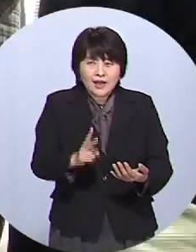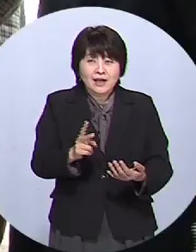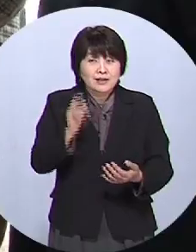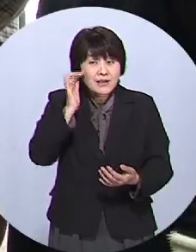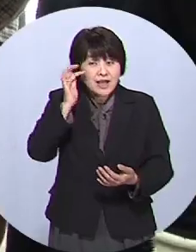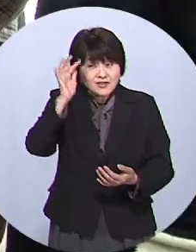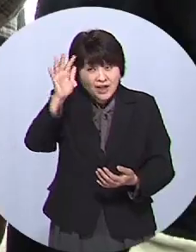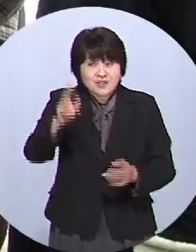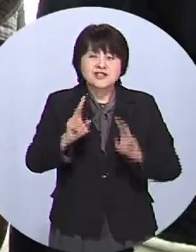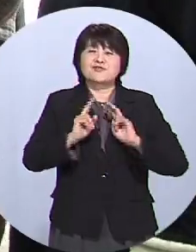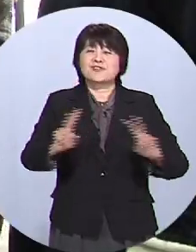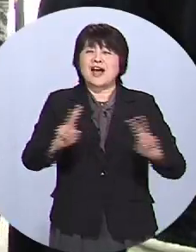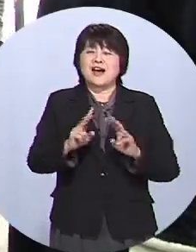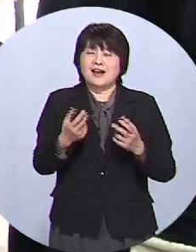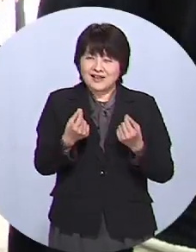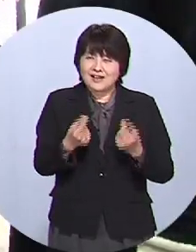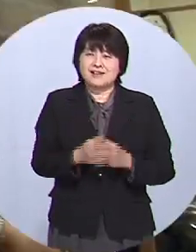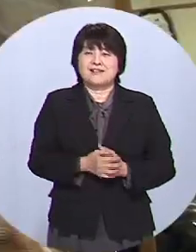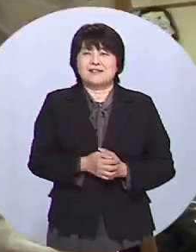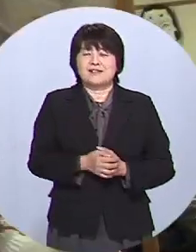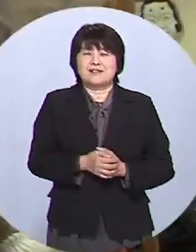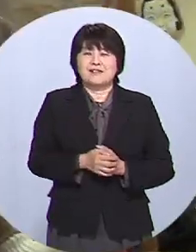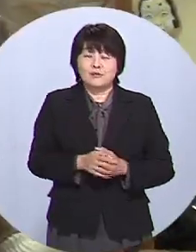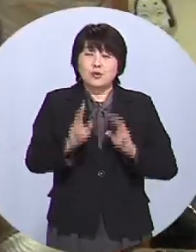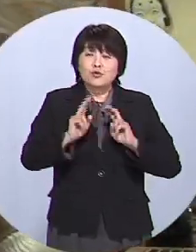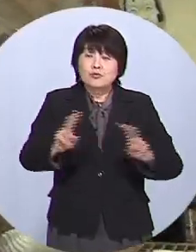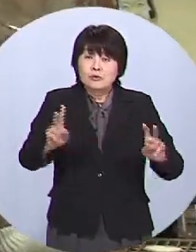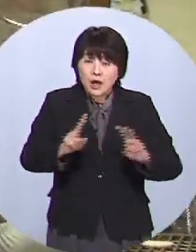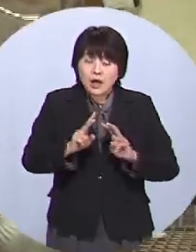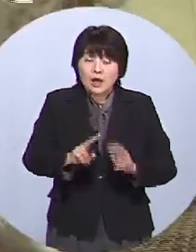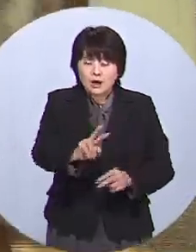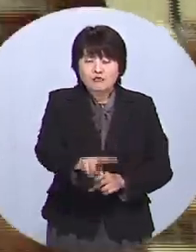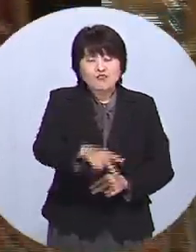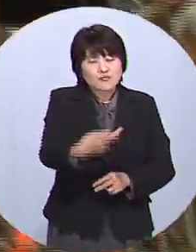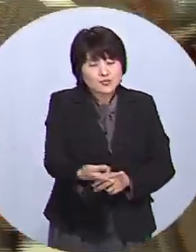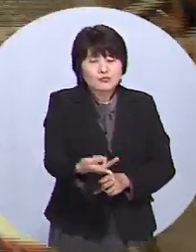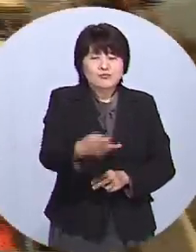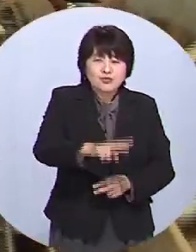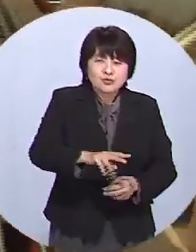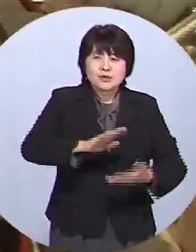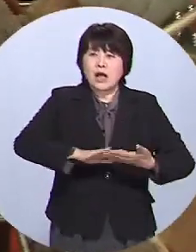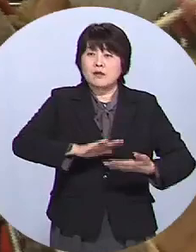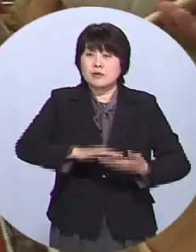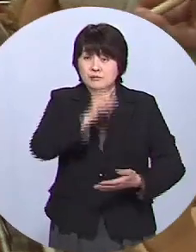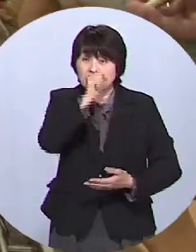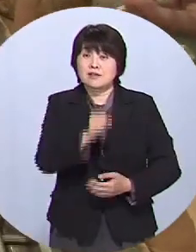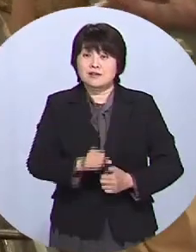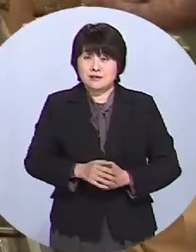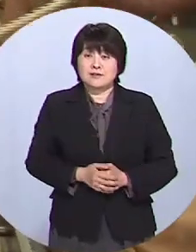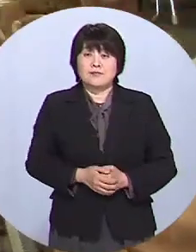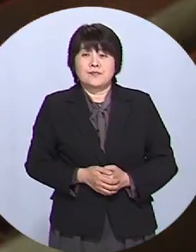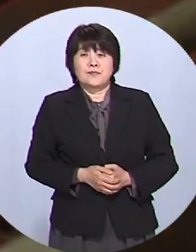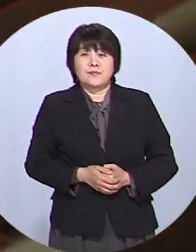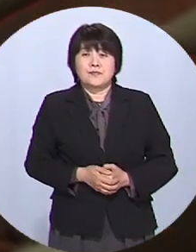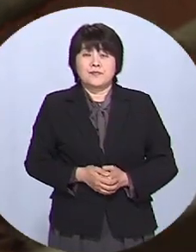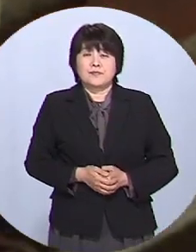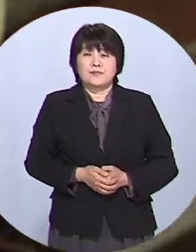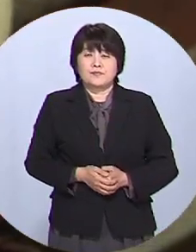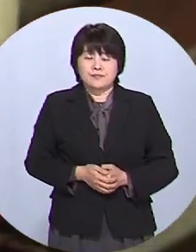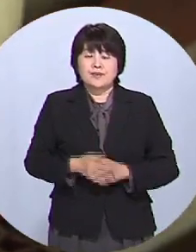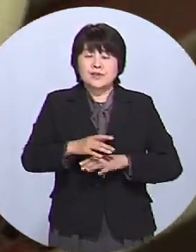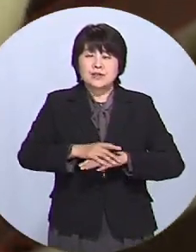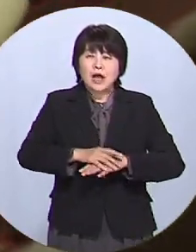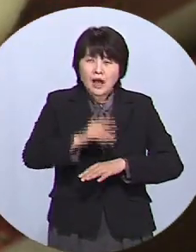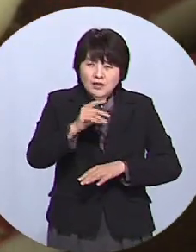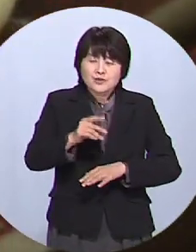懐かしいわらべ歌聞こえてきますよね。この歌がおせんべいをひっくり返すタイミングにはちょうどいいんだそうです。 初めのう